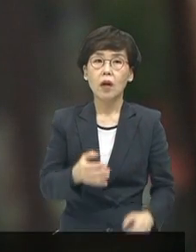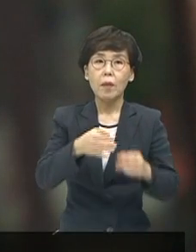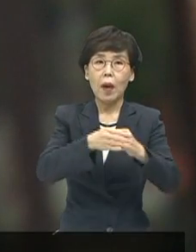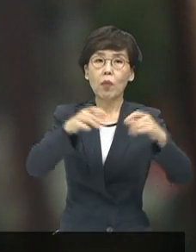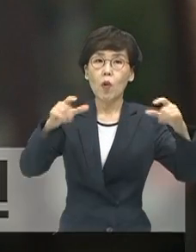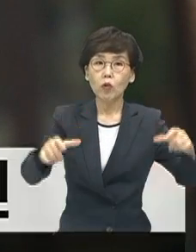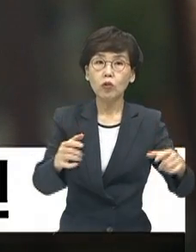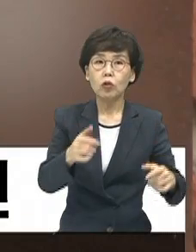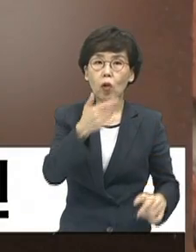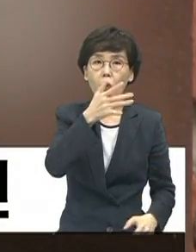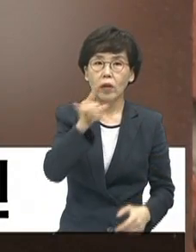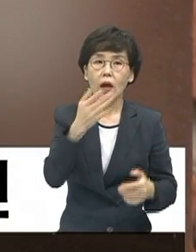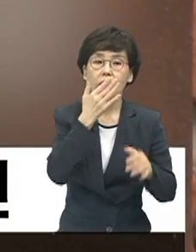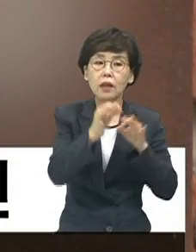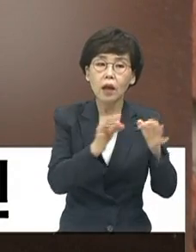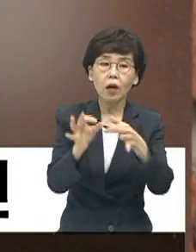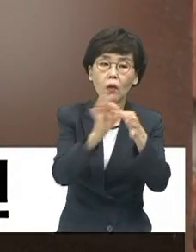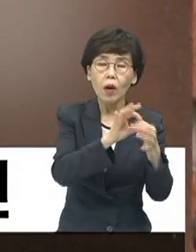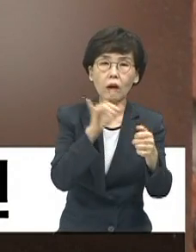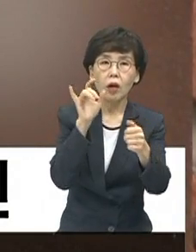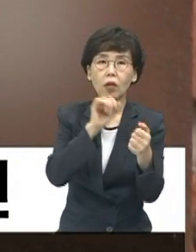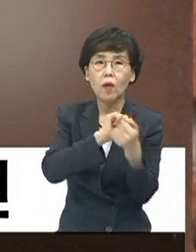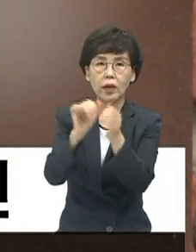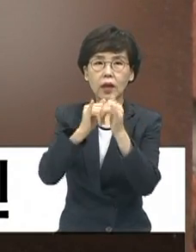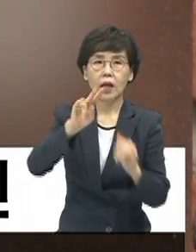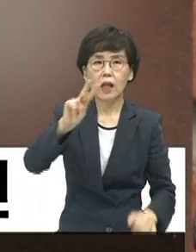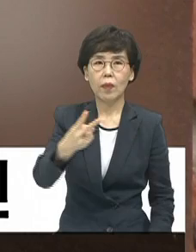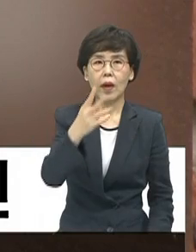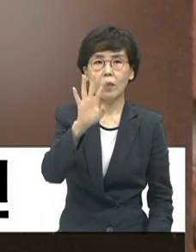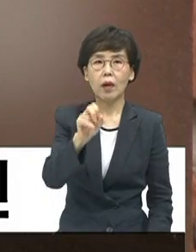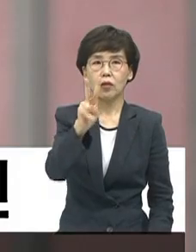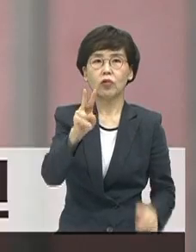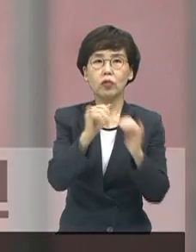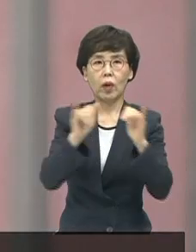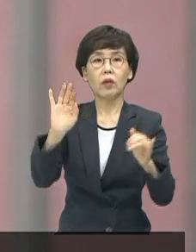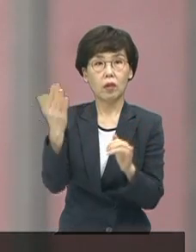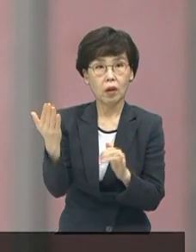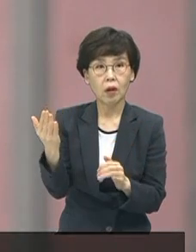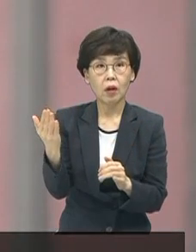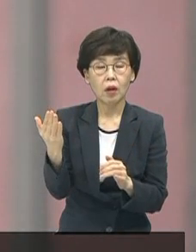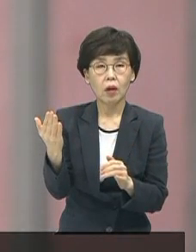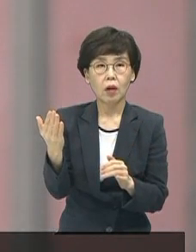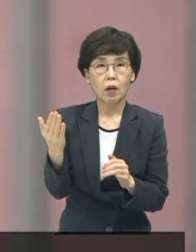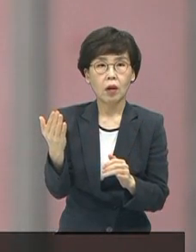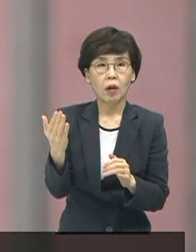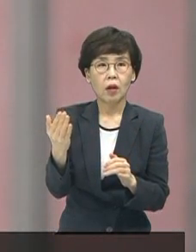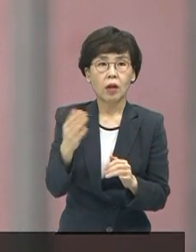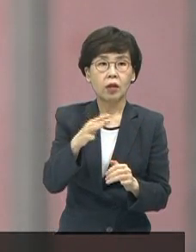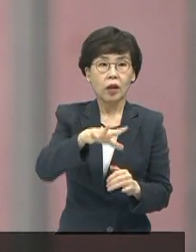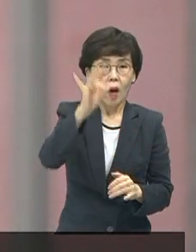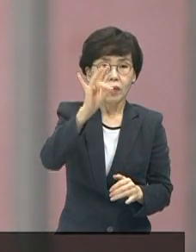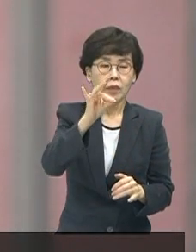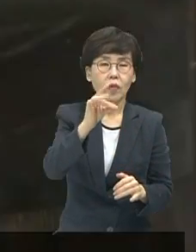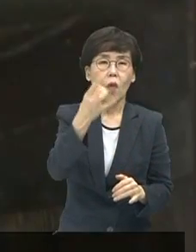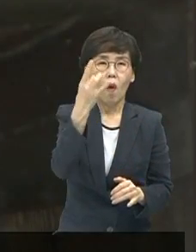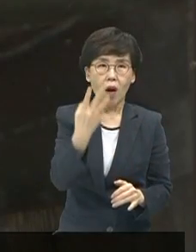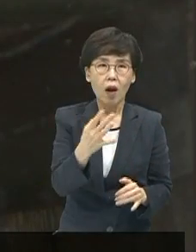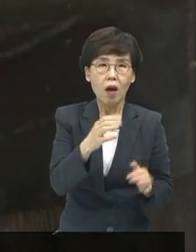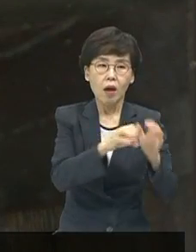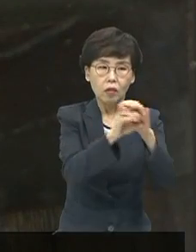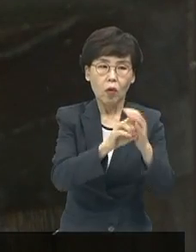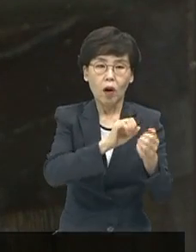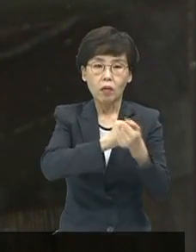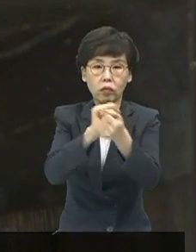마포구 홍대 음식점 관련 확진자는 242명까지 늘어났습니다. 기존 바이러스보다 감염력이 센 것으로